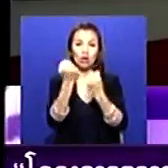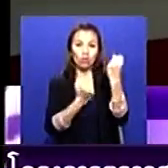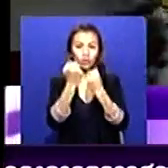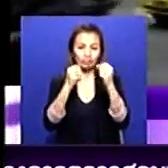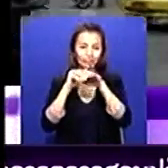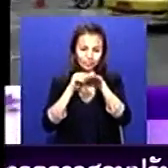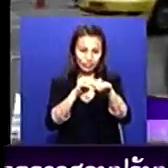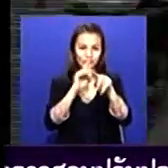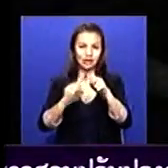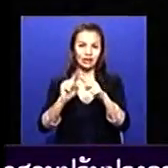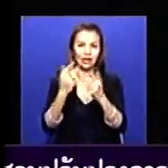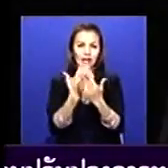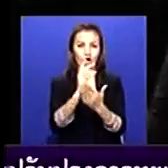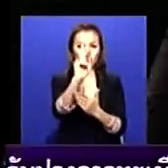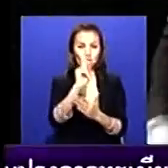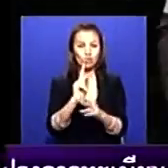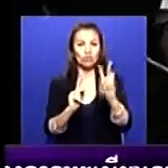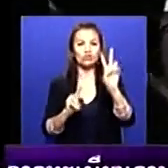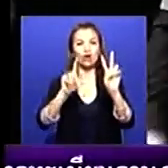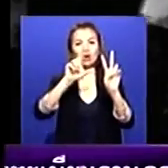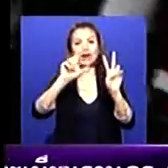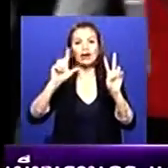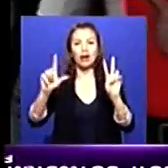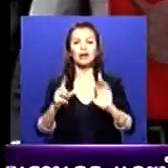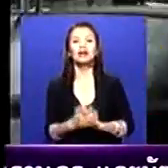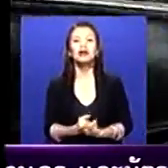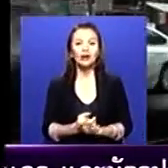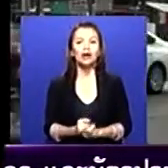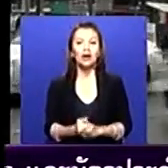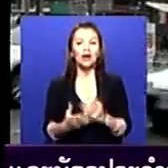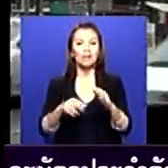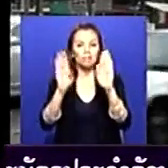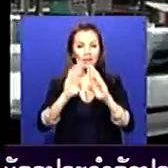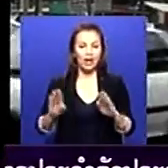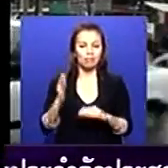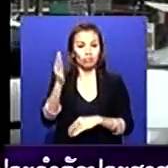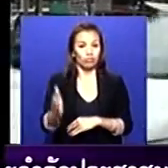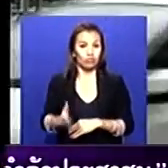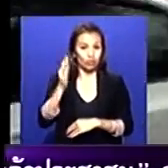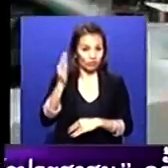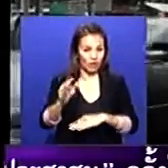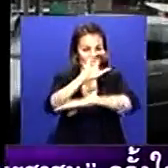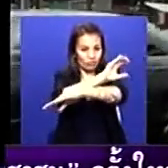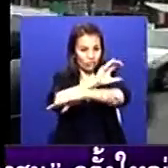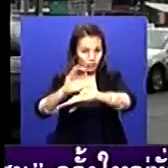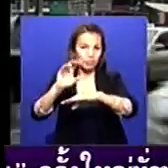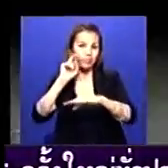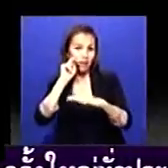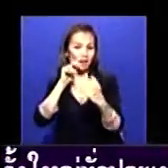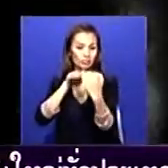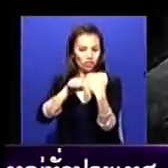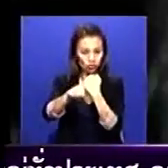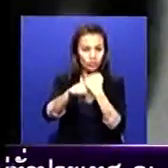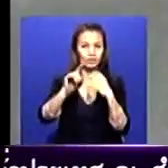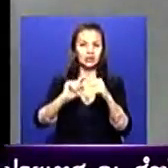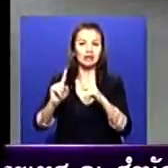กู้2ล้านล้านบาทเพื่อทำโครงข่ายคมนาคมทั้งระบบรางทางอากาศ น้ำและถนนที่เป็นเส้นทางหลักโด